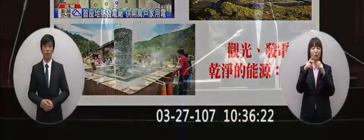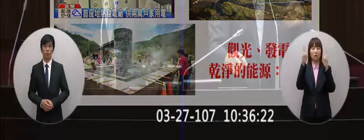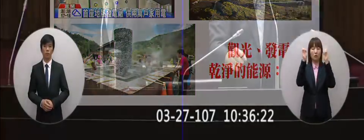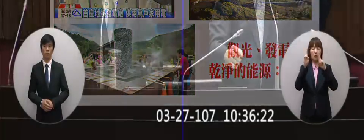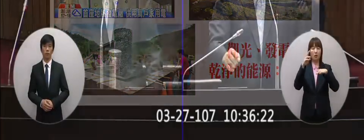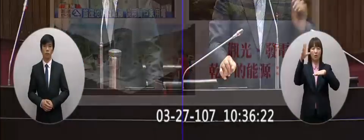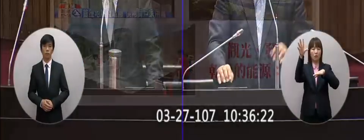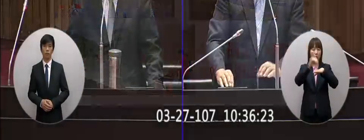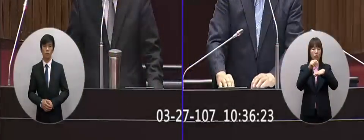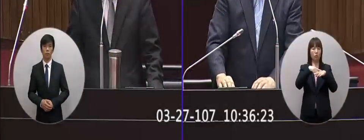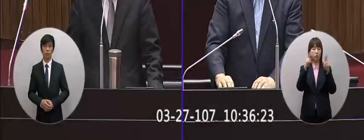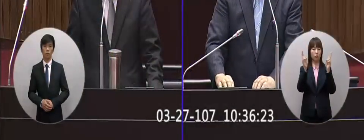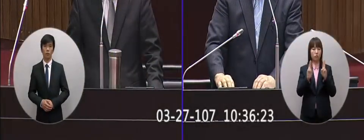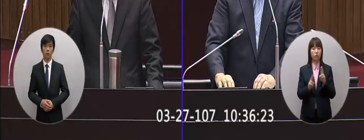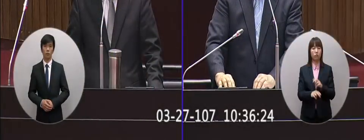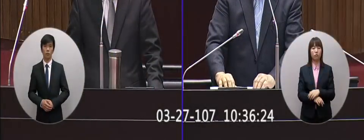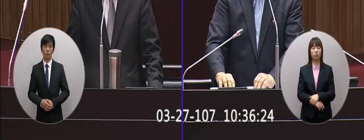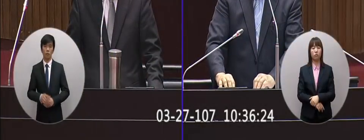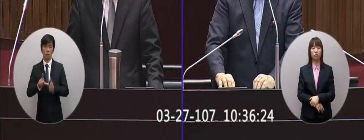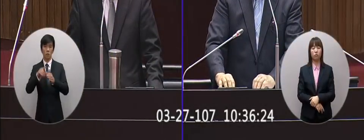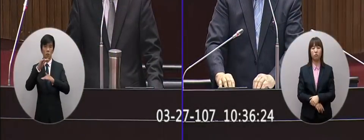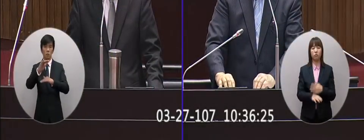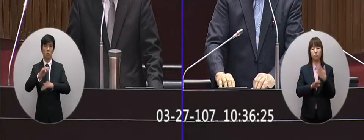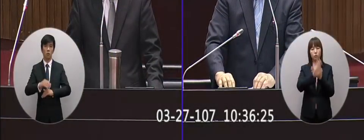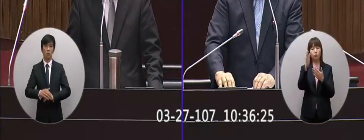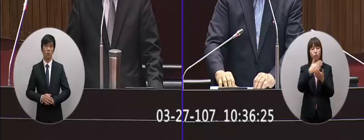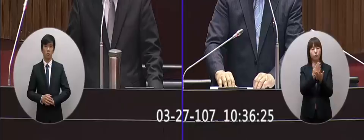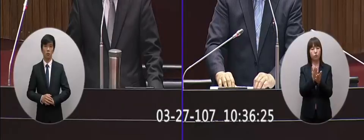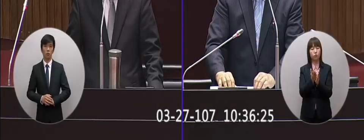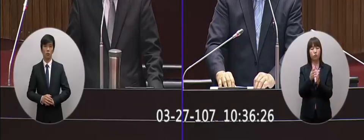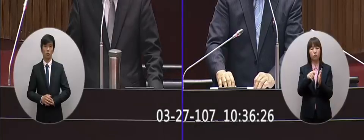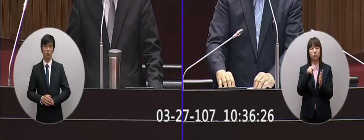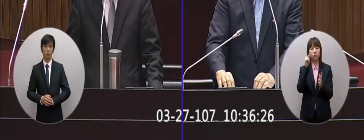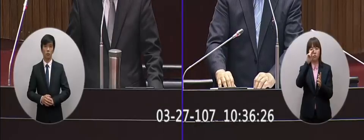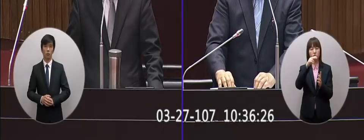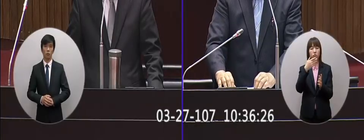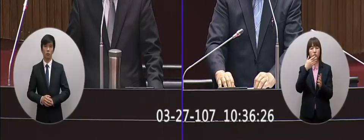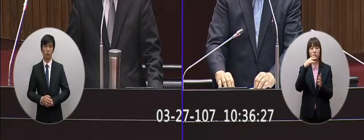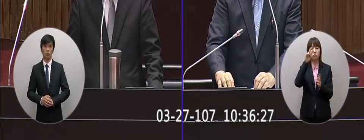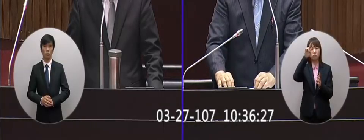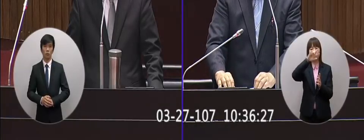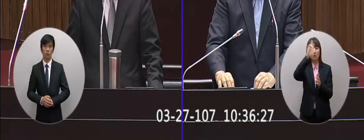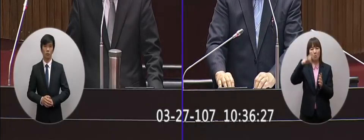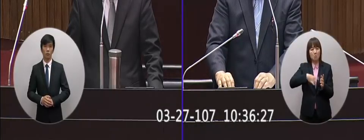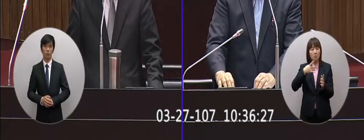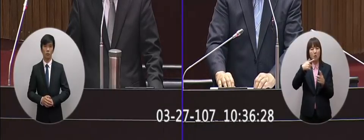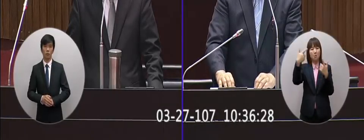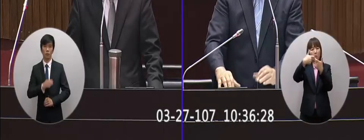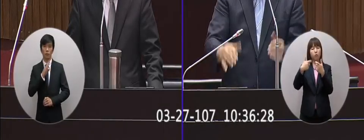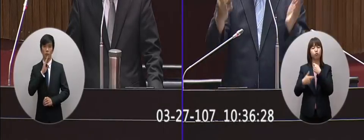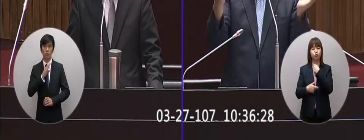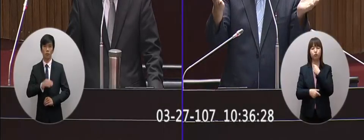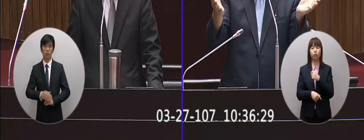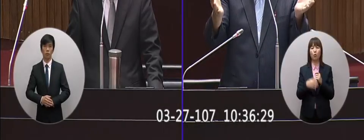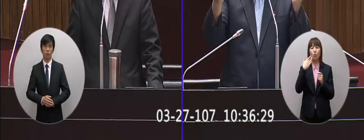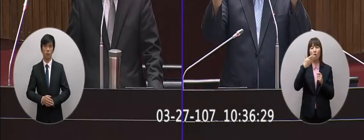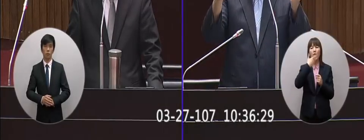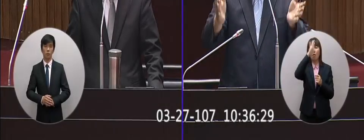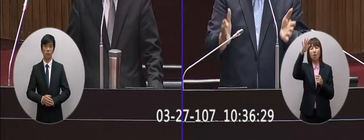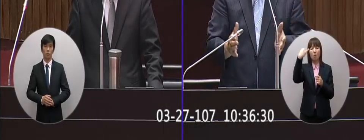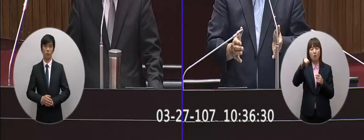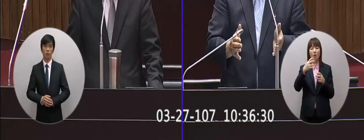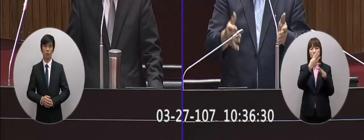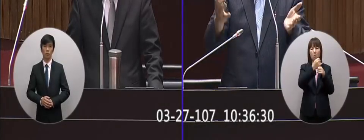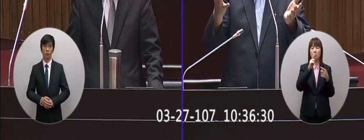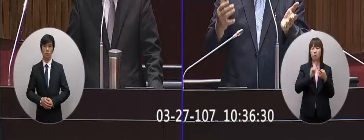能，你这个 时间的限制， 其他的这看天空吃饭呢。 是， 哎，天候不对，日